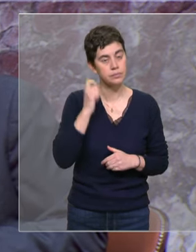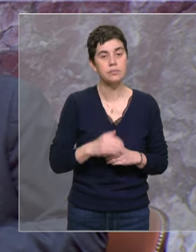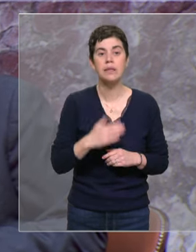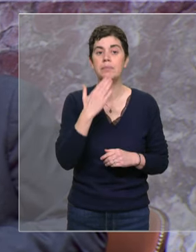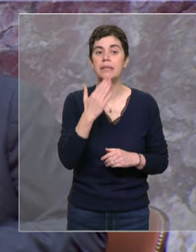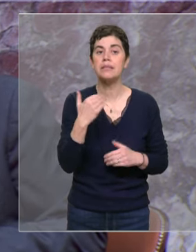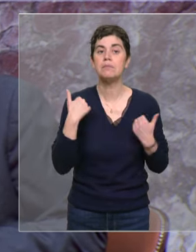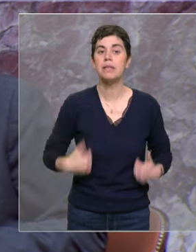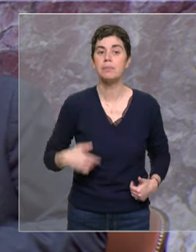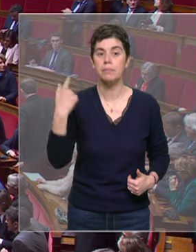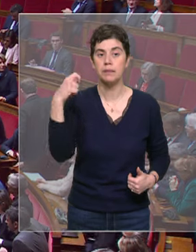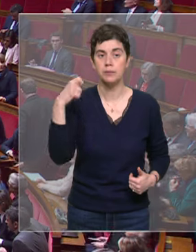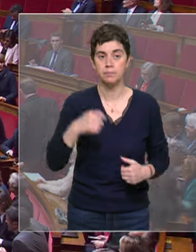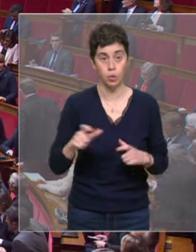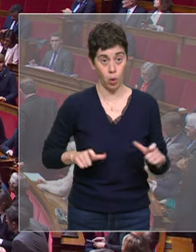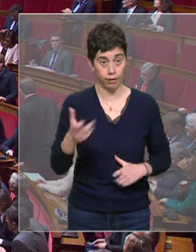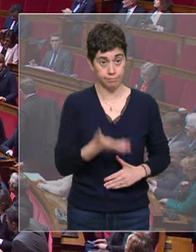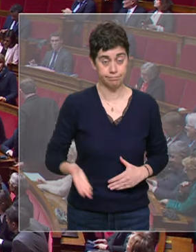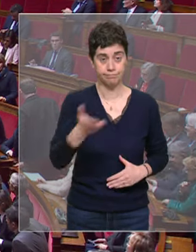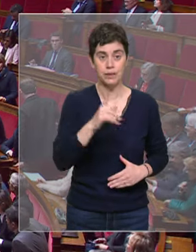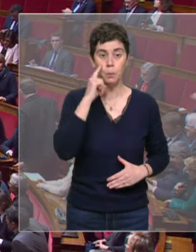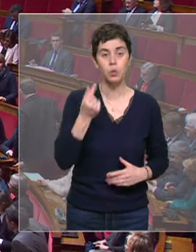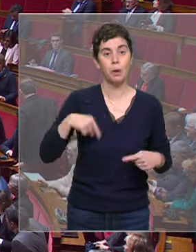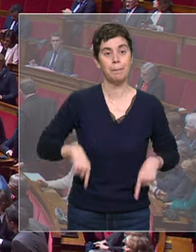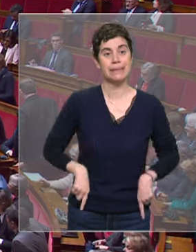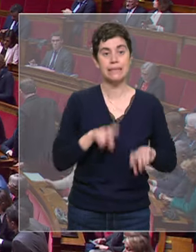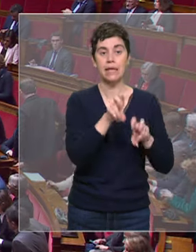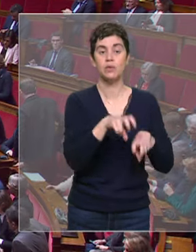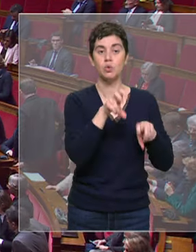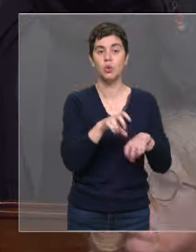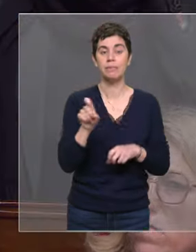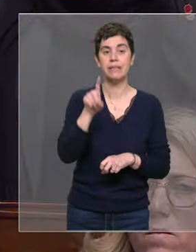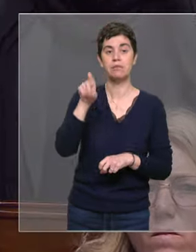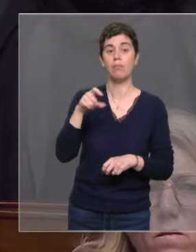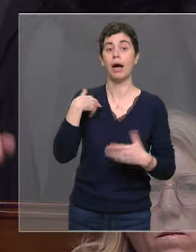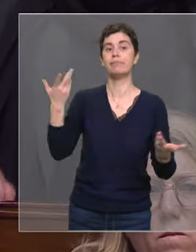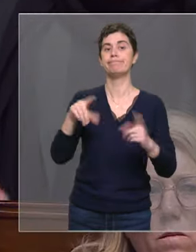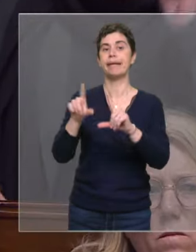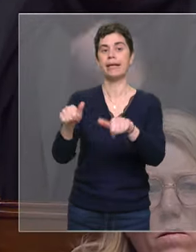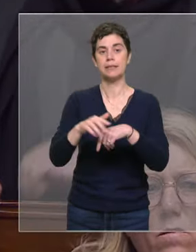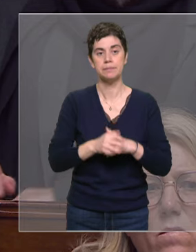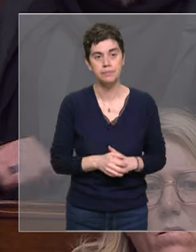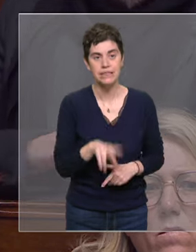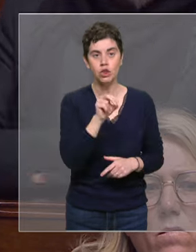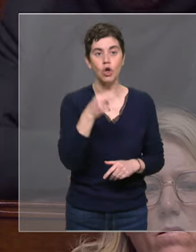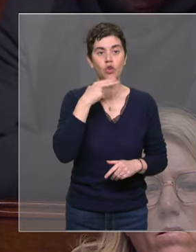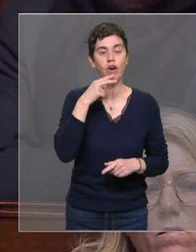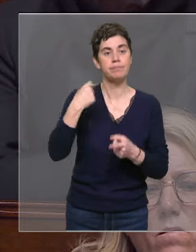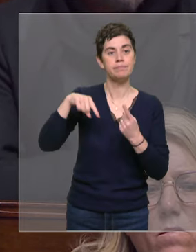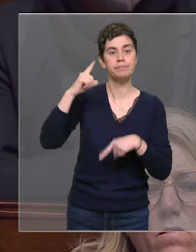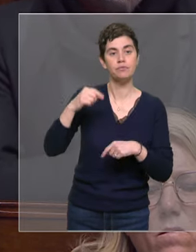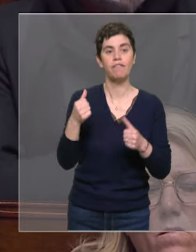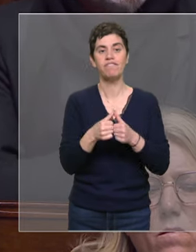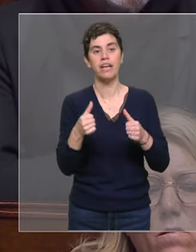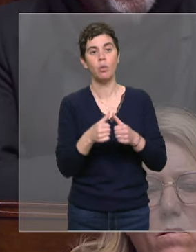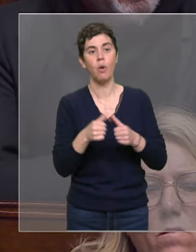Merci Madame la Présidente. Collègues, Monsieur le ministre de l'Agriculture, mais a priori il n'est pas là. Le 30 novembre, vous avez tout fait